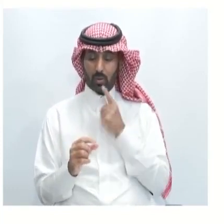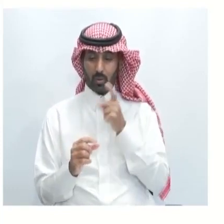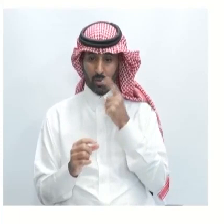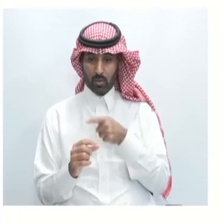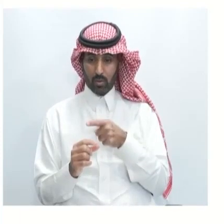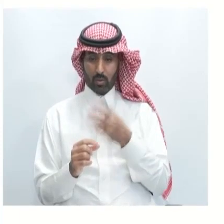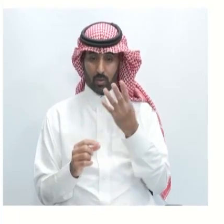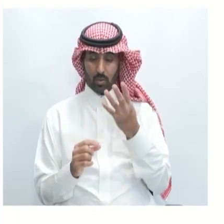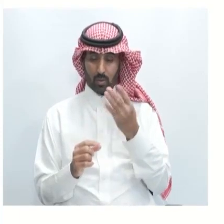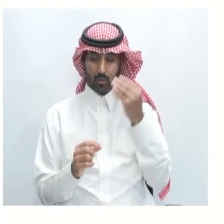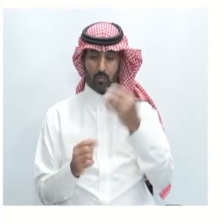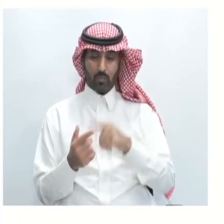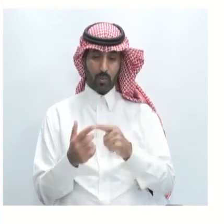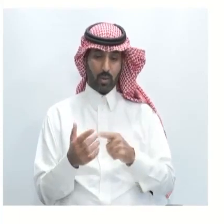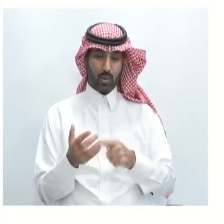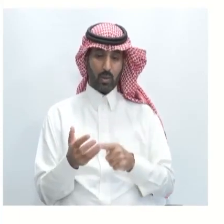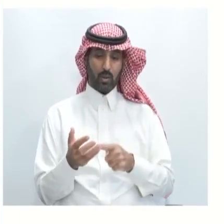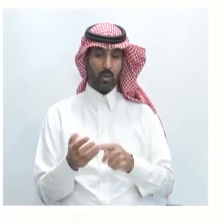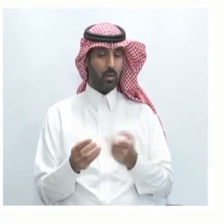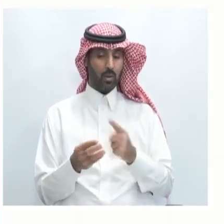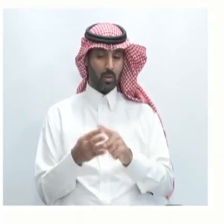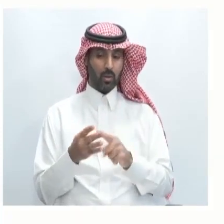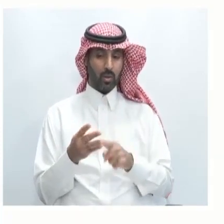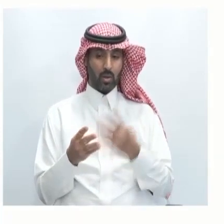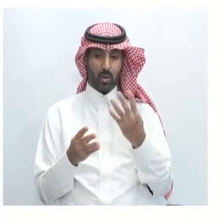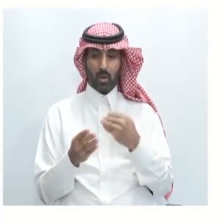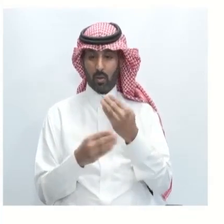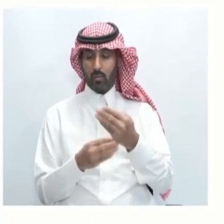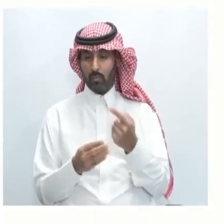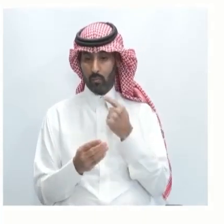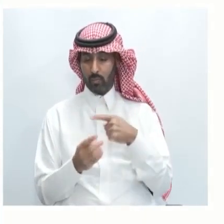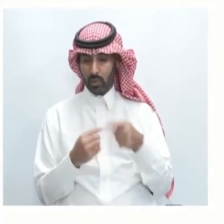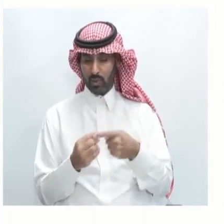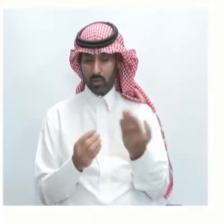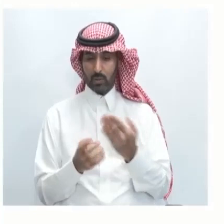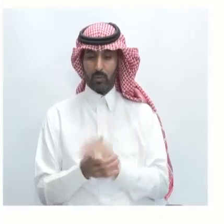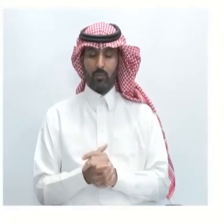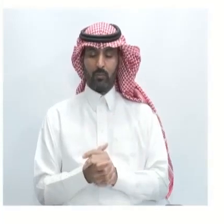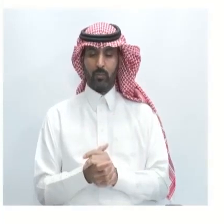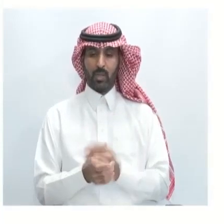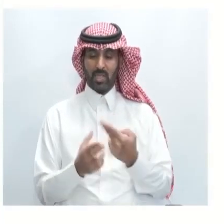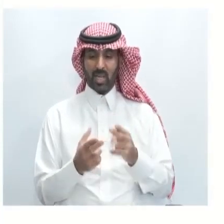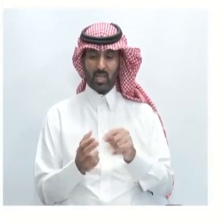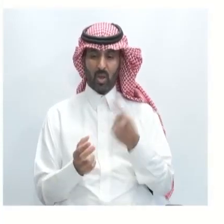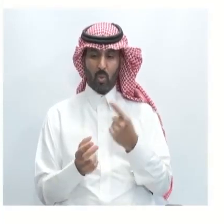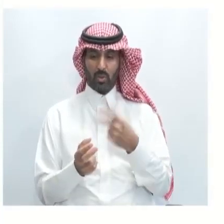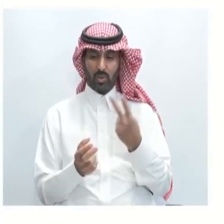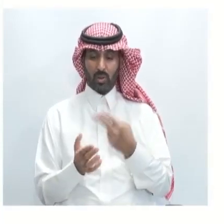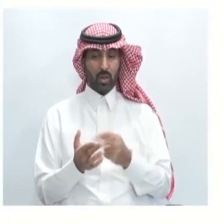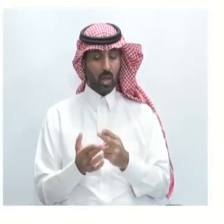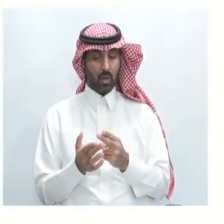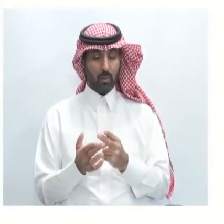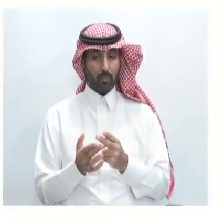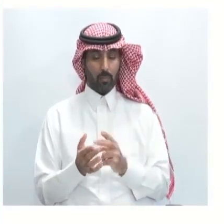لدينا اربعه انواع ما رايكم ان نعود بشكل سريع على الشرط الاول والشرط الثاني